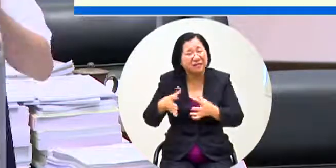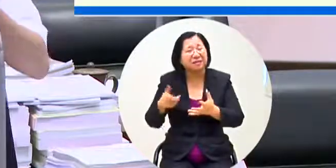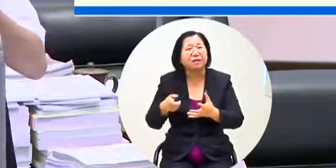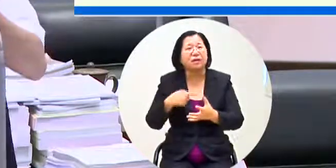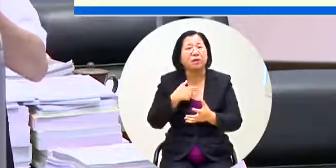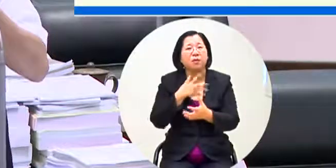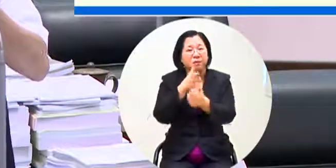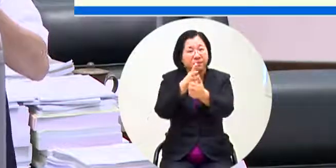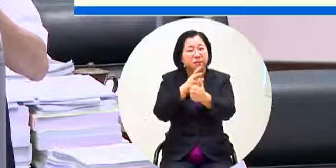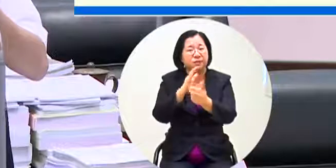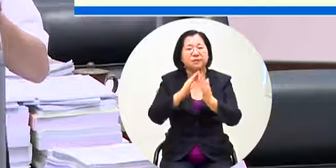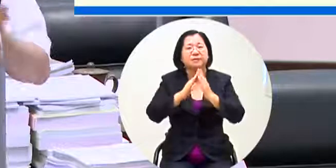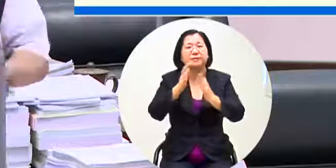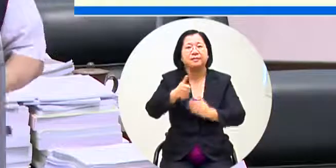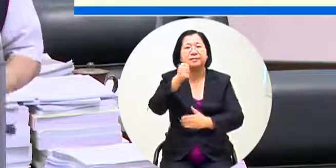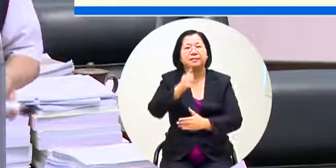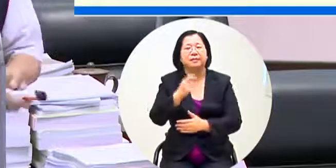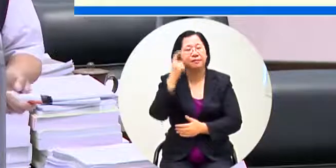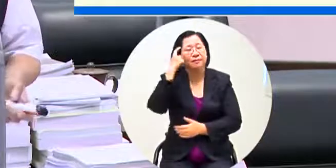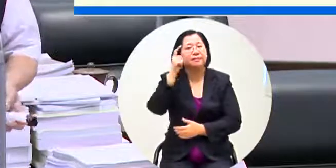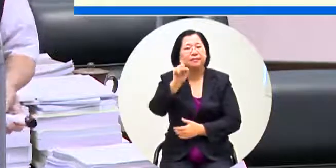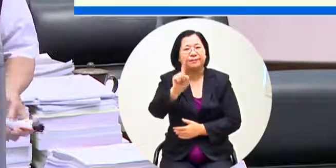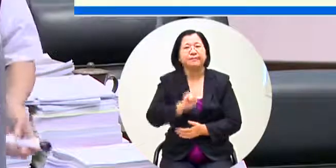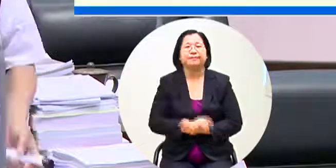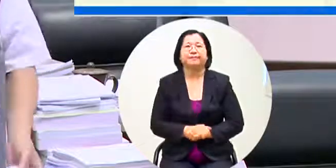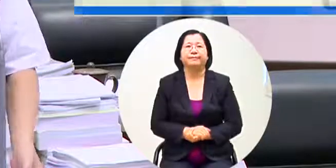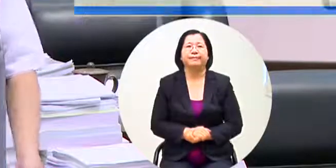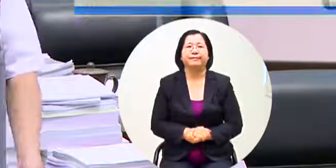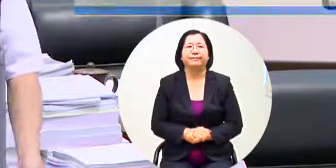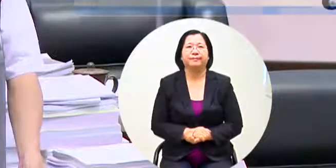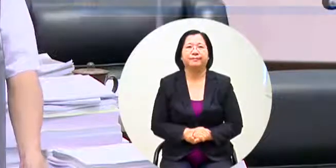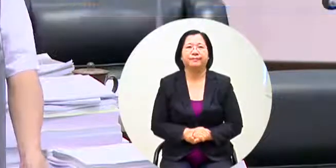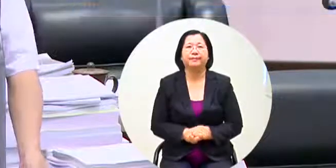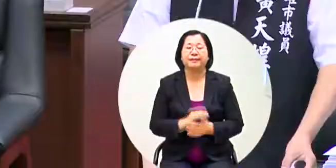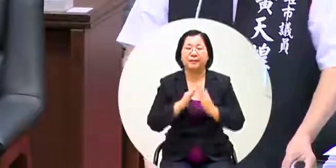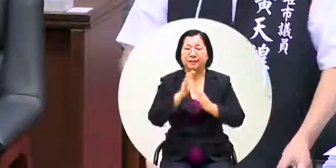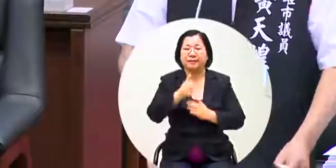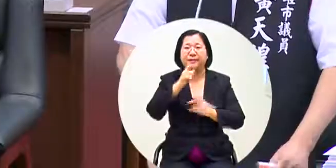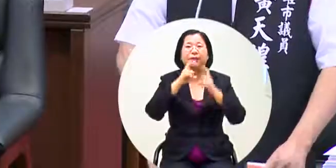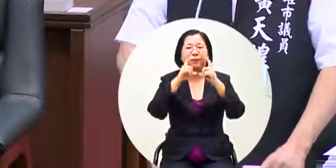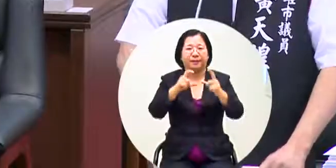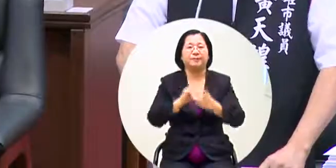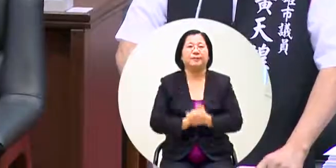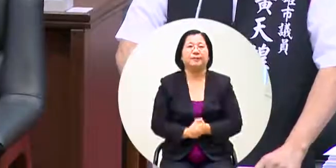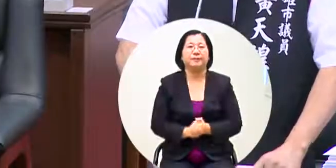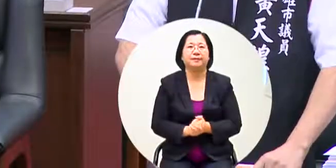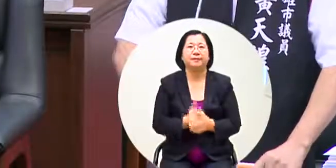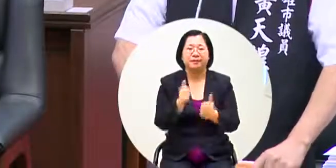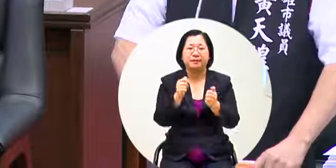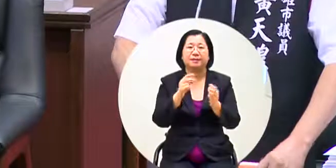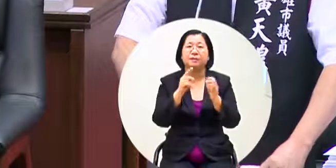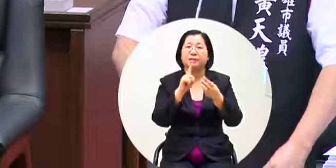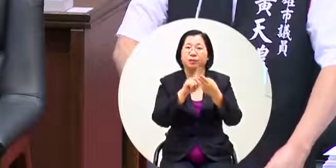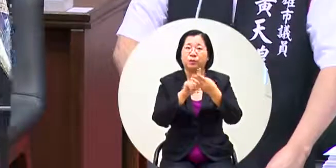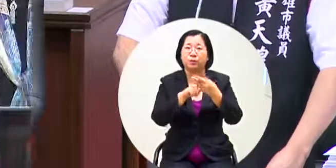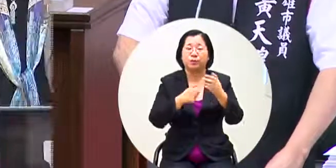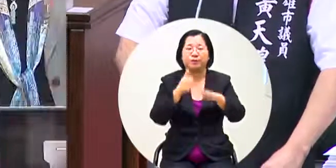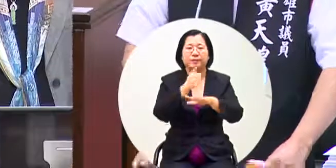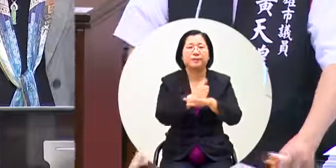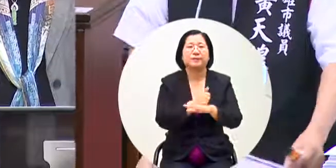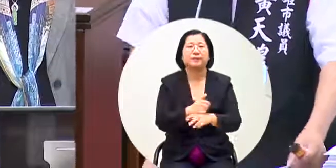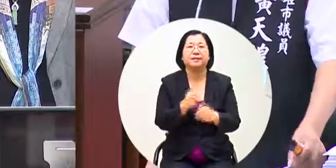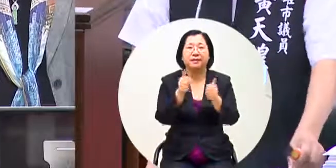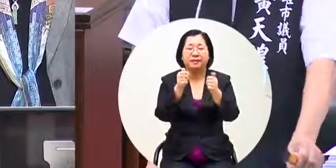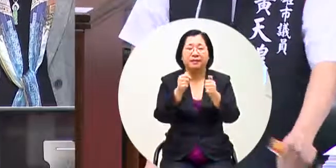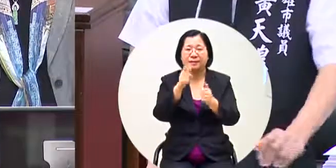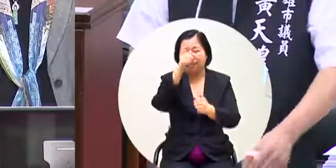吼、哦，你的意见是安那？ 好，请市长回答。 多谢主席啊，多谢恩议员啊，就我所了解